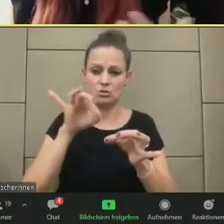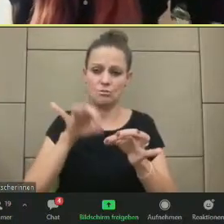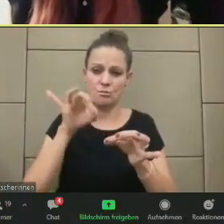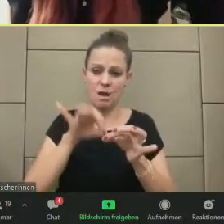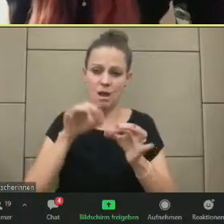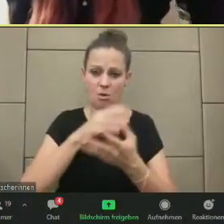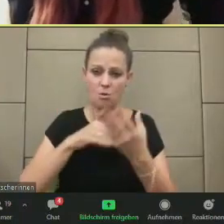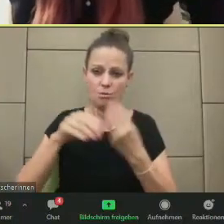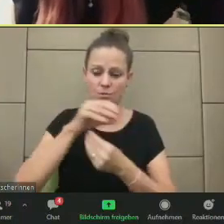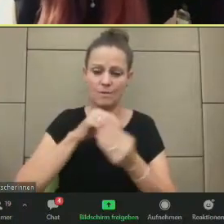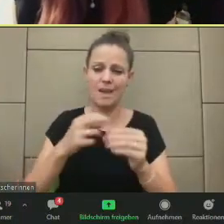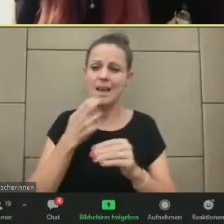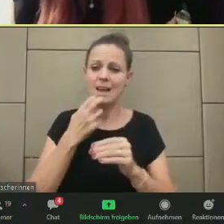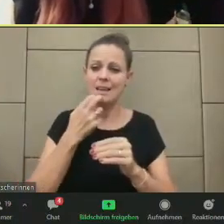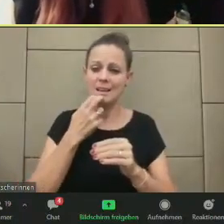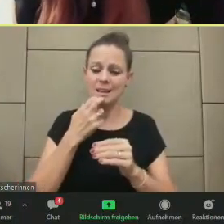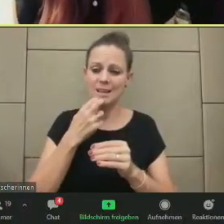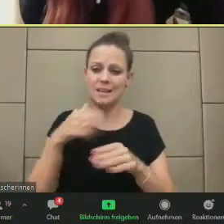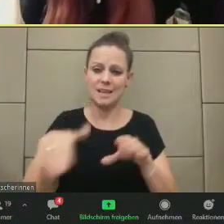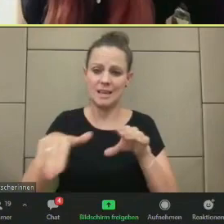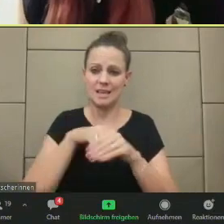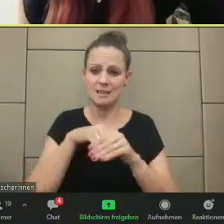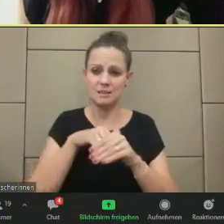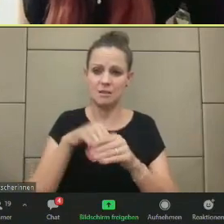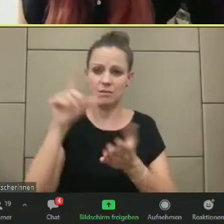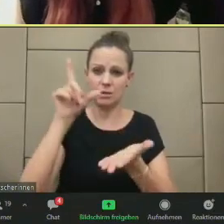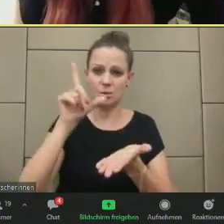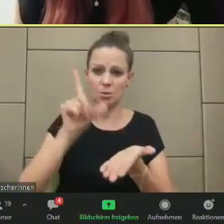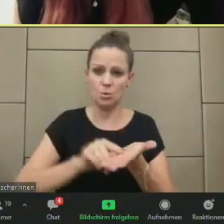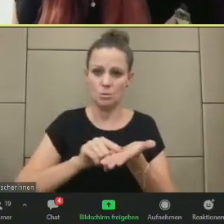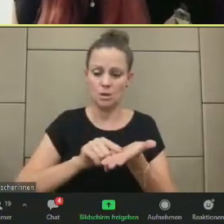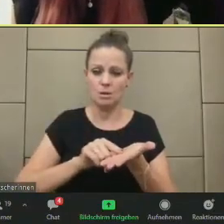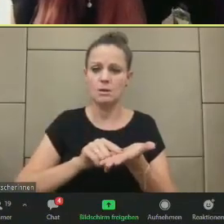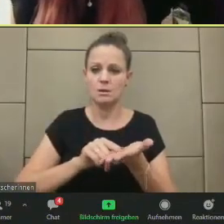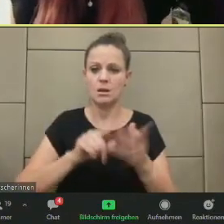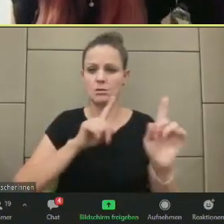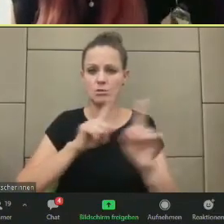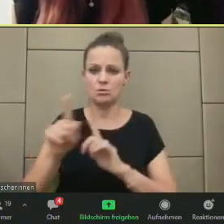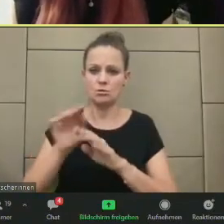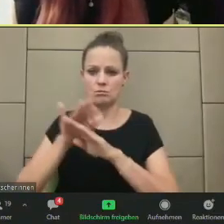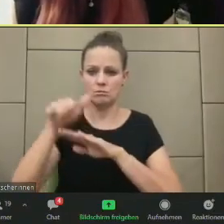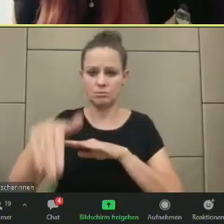seine Energiereserven ausschöpft, führt das eben zu dieser Verschlechterung. Und das kann dann mit